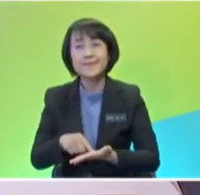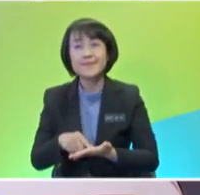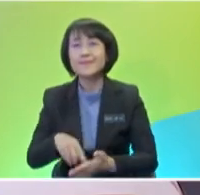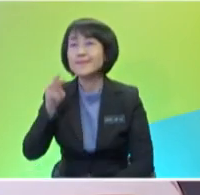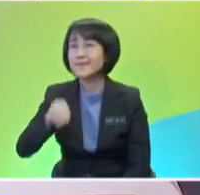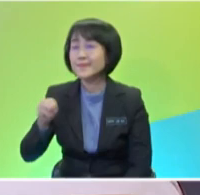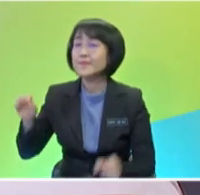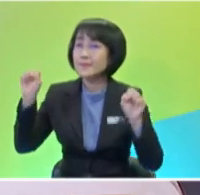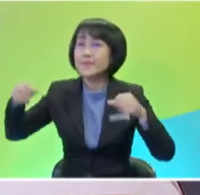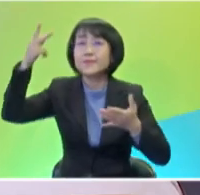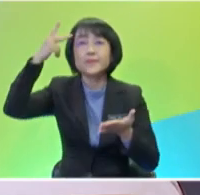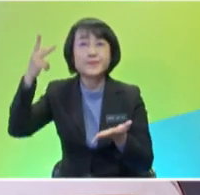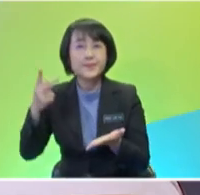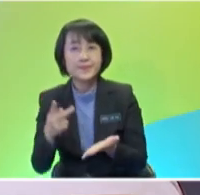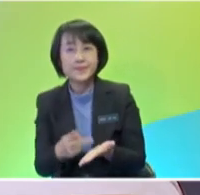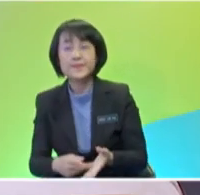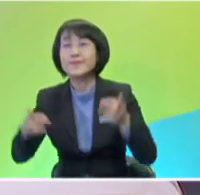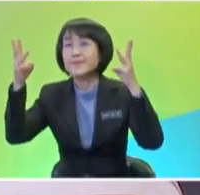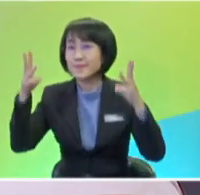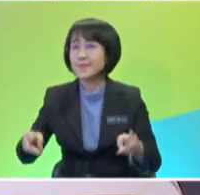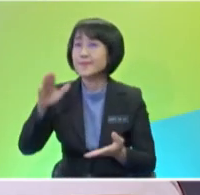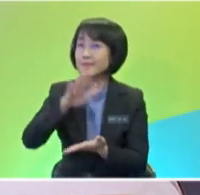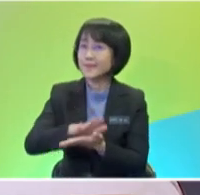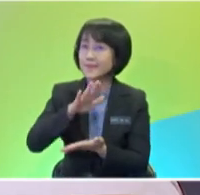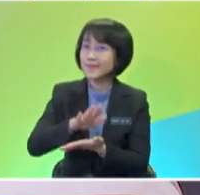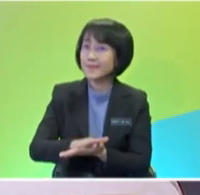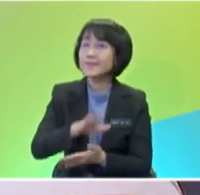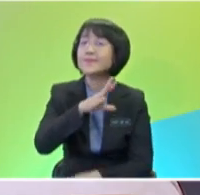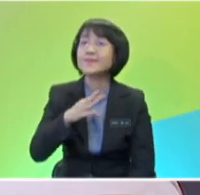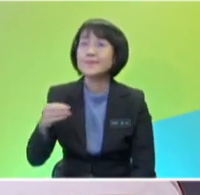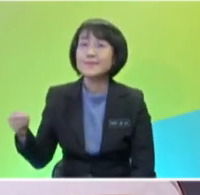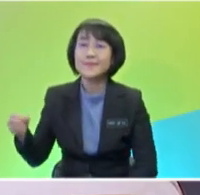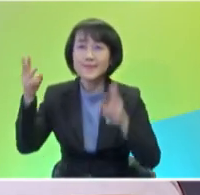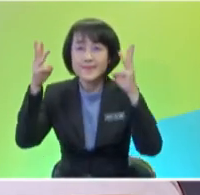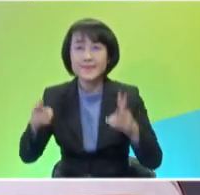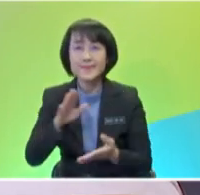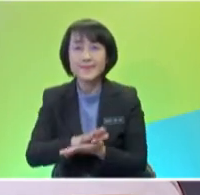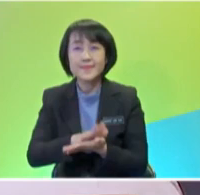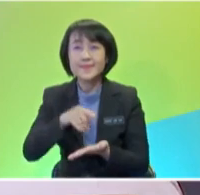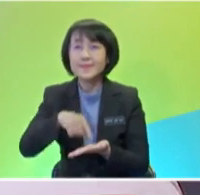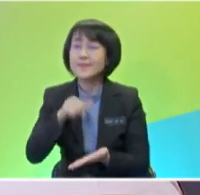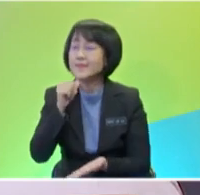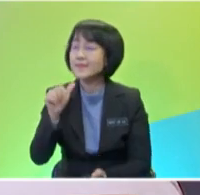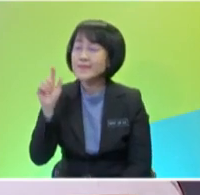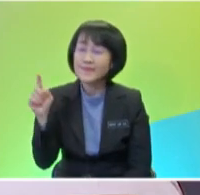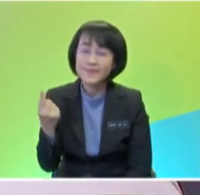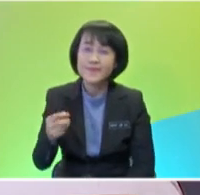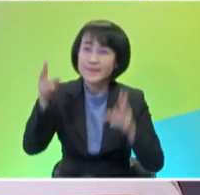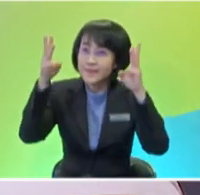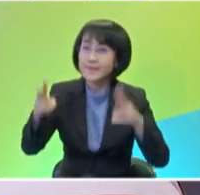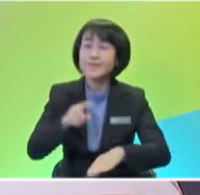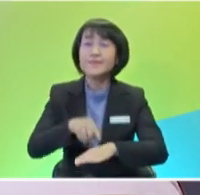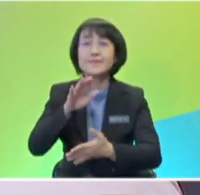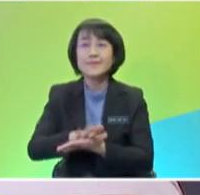dapat mengenali warga sekolah dan warga sekolah Ini bukan saja warga yang ada di sekolah